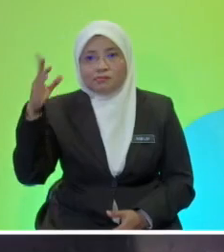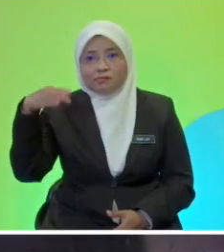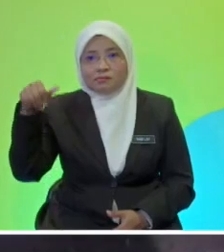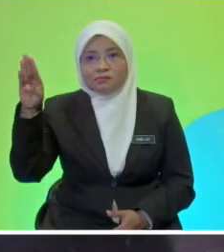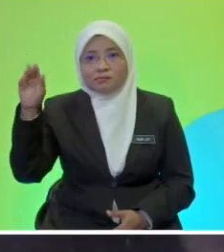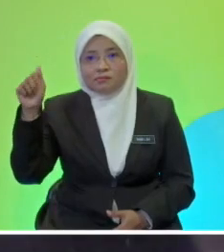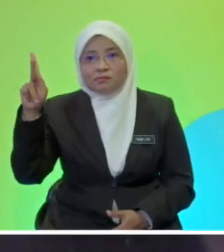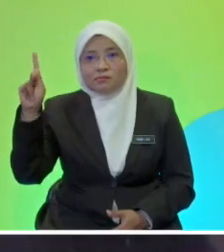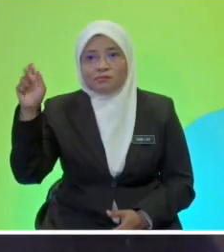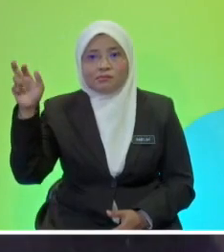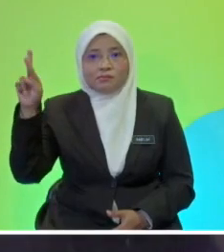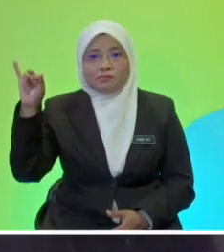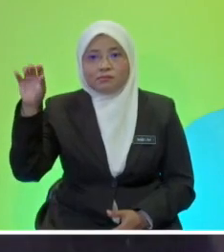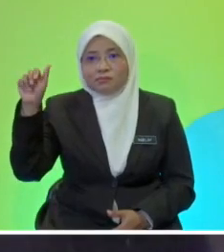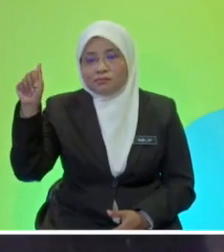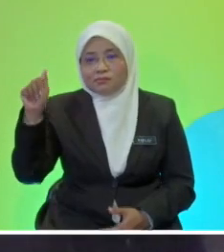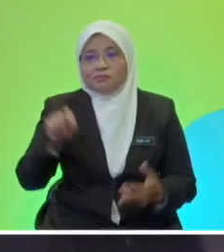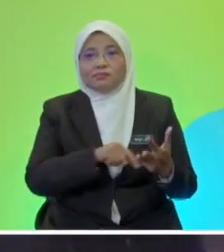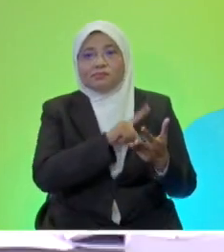yang keempat